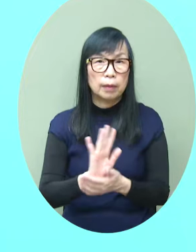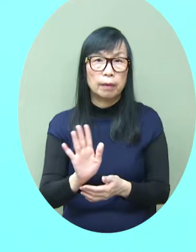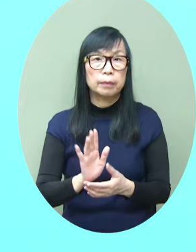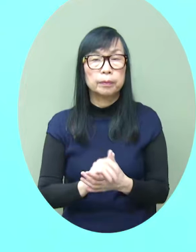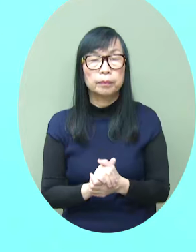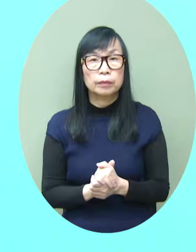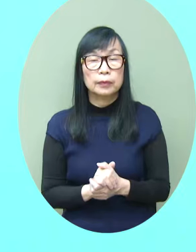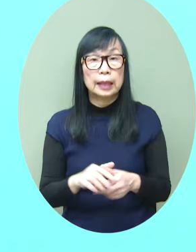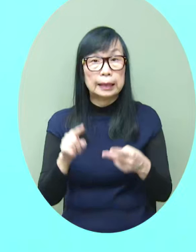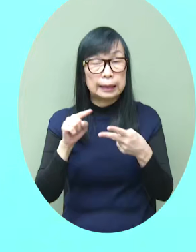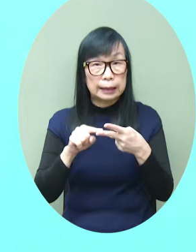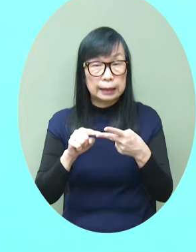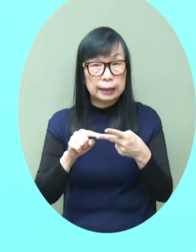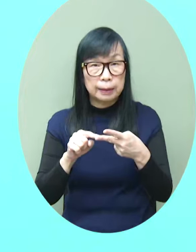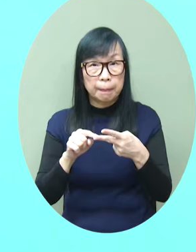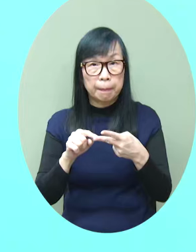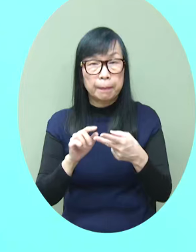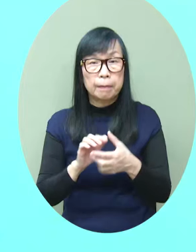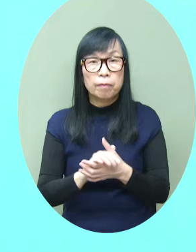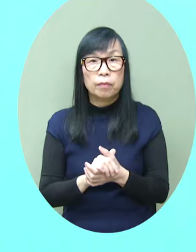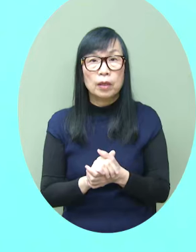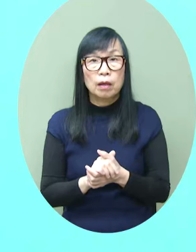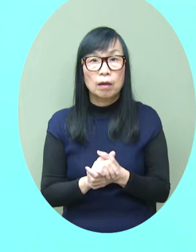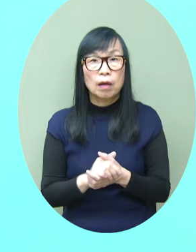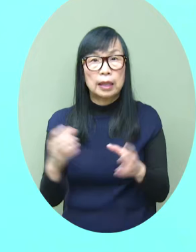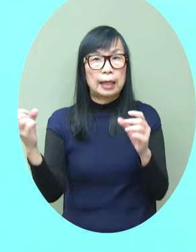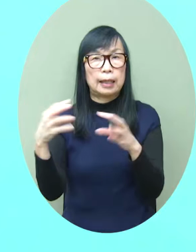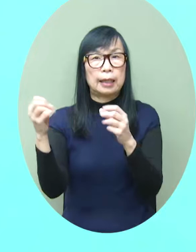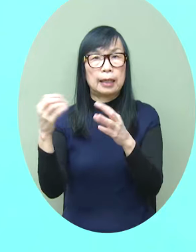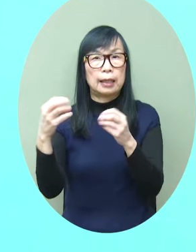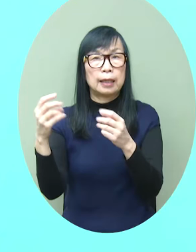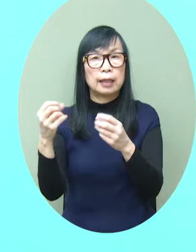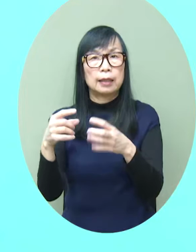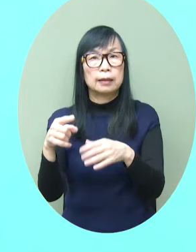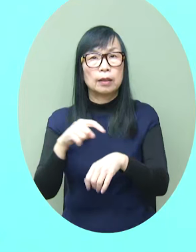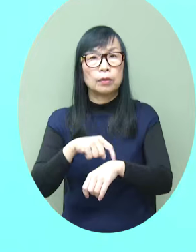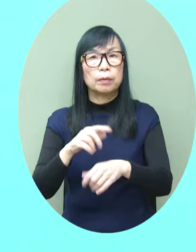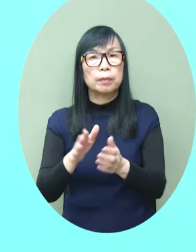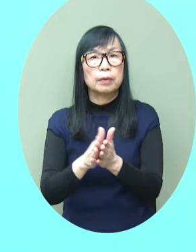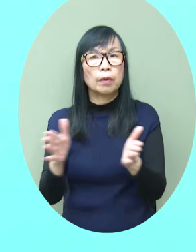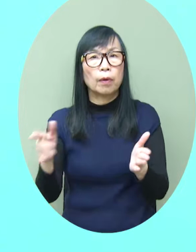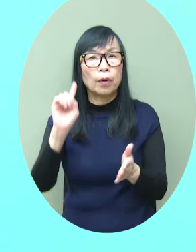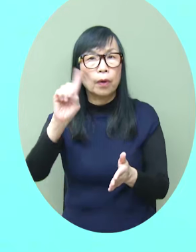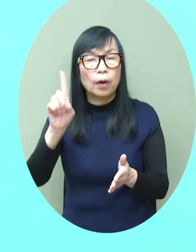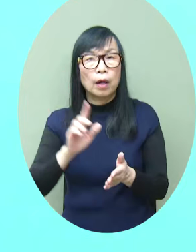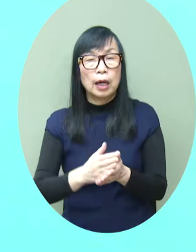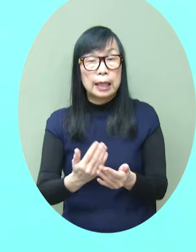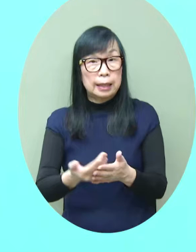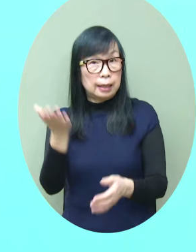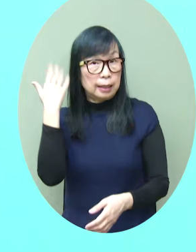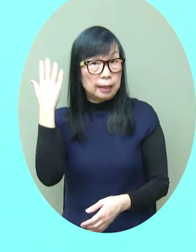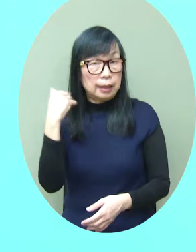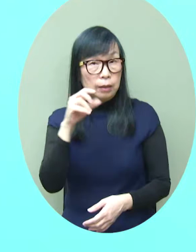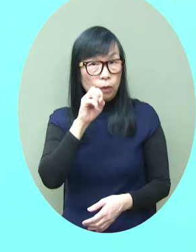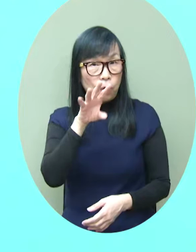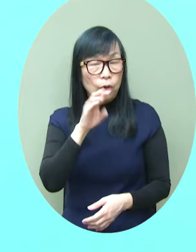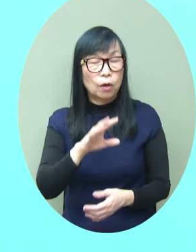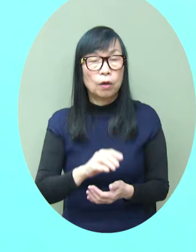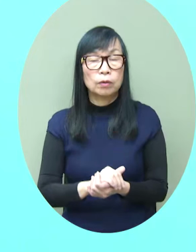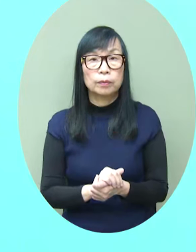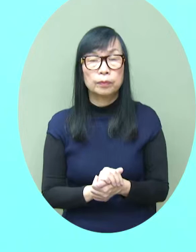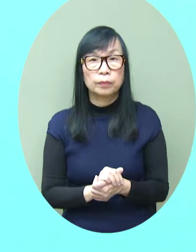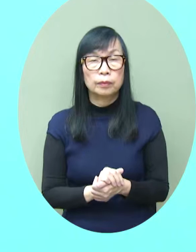咁第二樣嘢咧就而家個磋商嘅工作去到咩嘅階段咧？我早前都同大家通報過噶